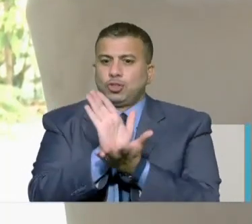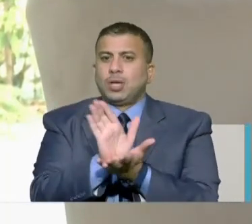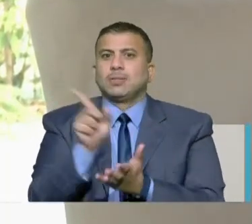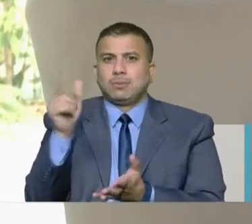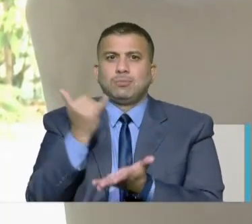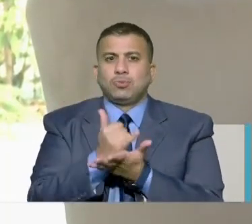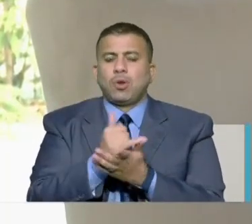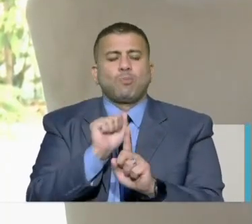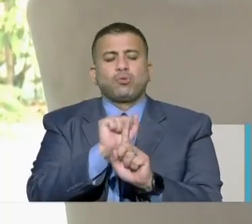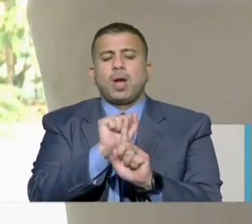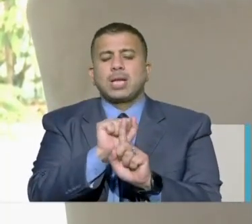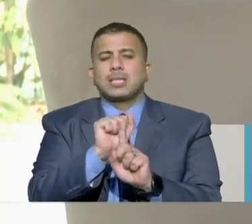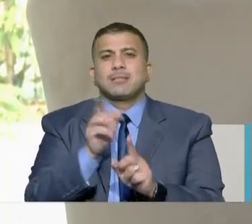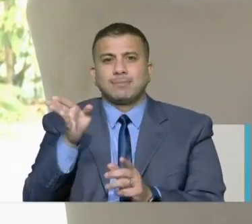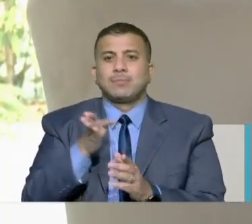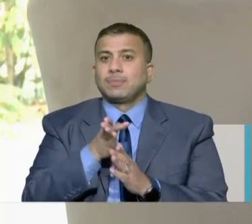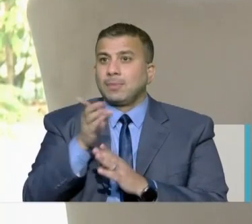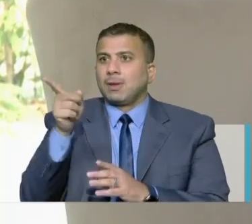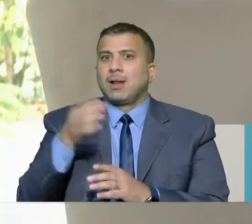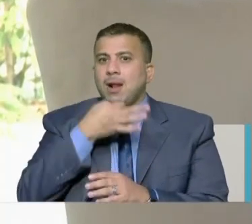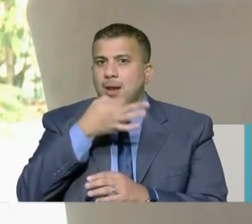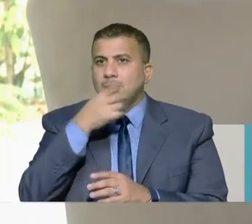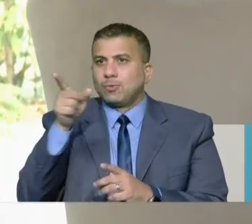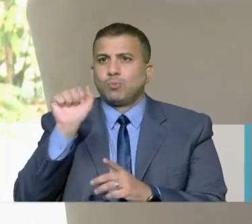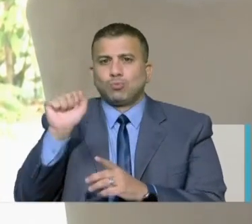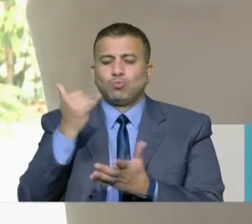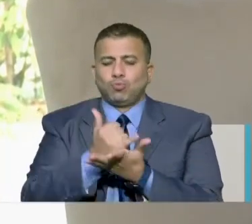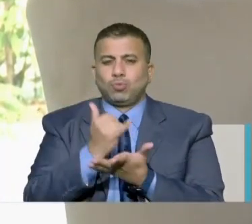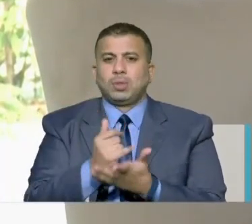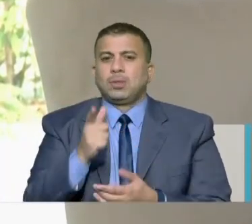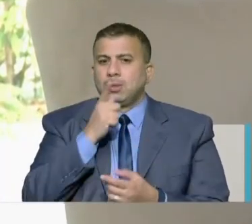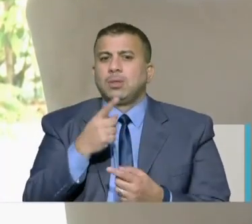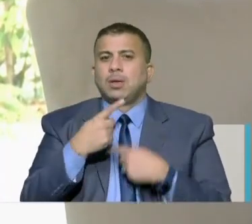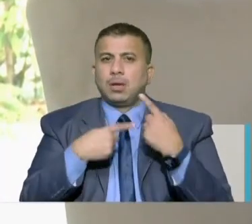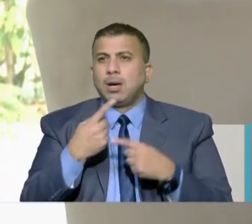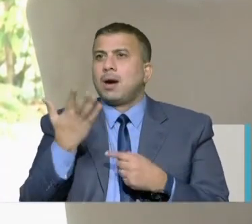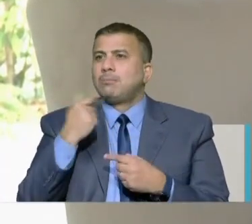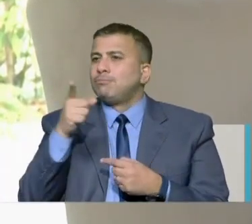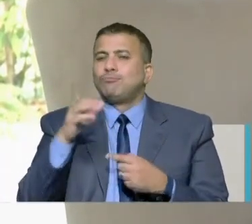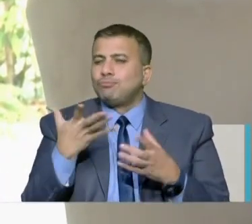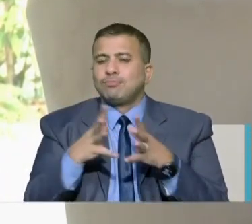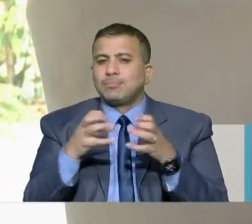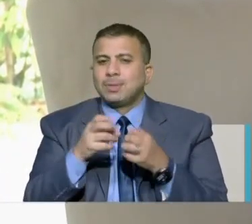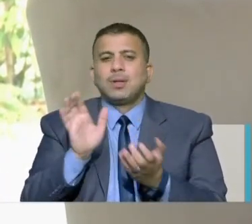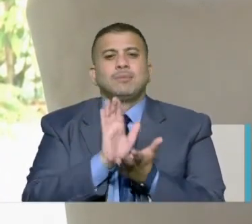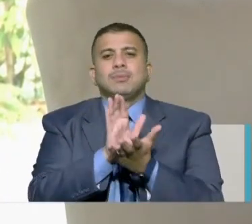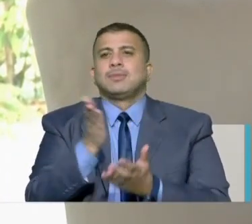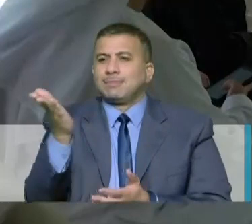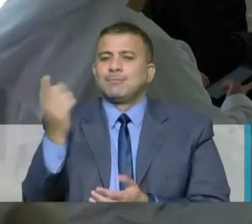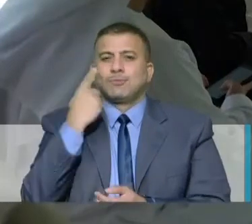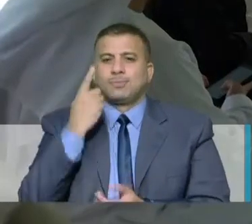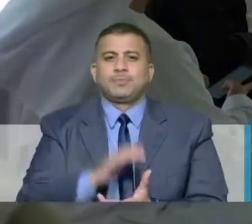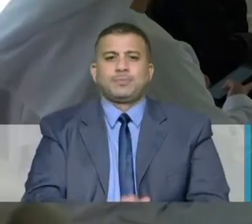وهو متخصص في هذا المجال بترك له المجال انه يتكلم يمكن يحدثنا عن نفسه قبل وعن هذه المنظومه